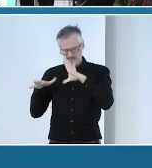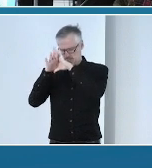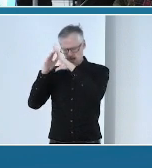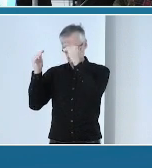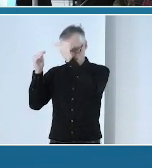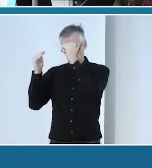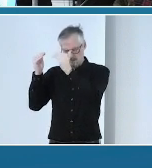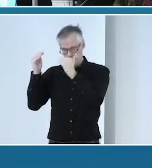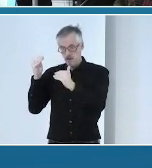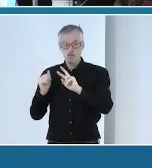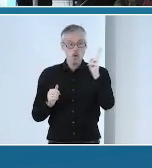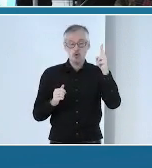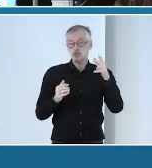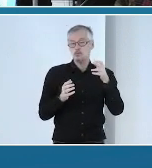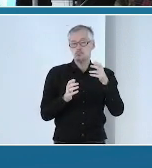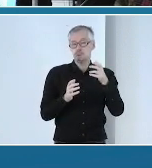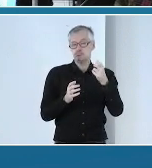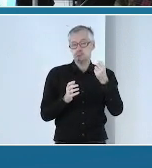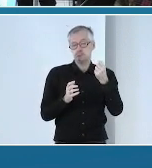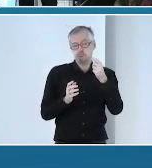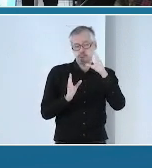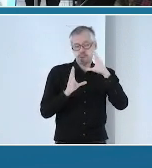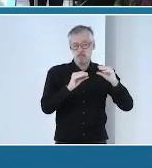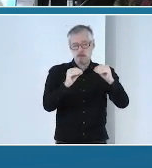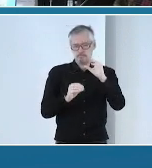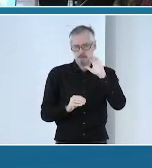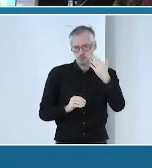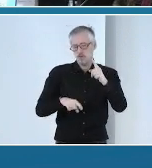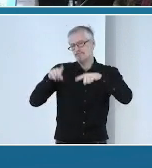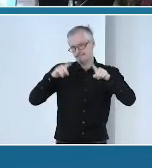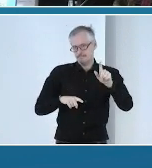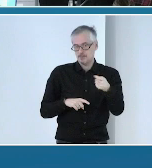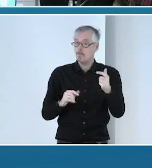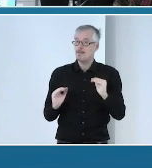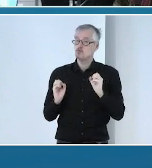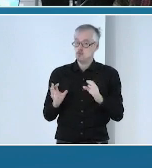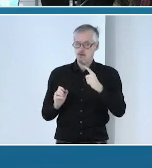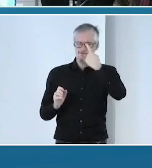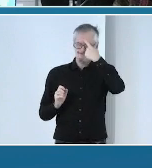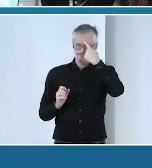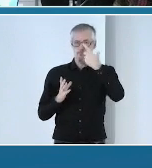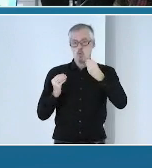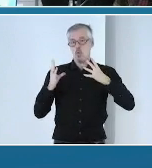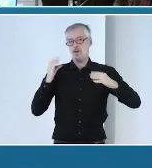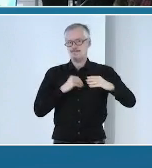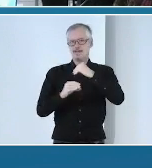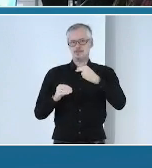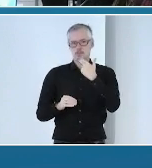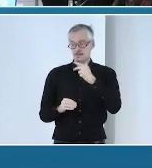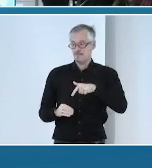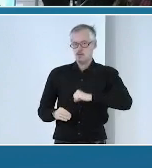on mentalise les choses aussi spatialement. Et donc, l'influence vestibulaire peut se faire sentir. Il faut que j'aille